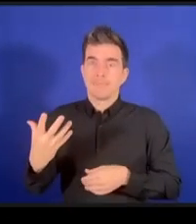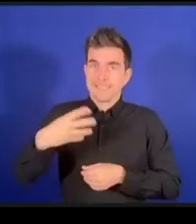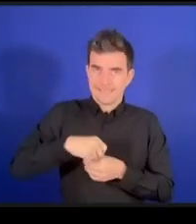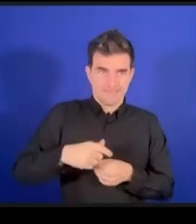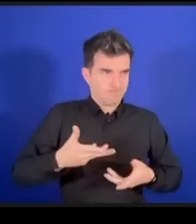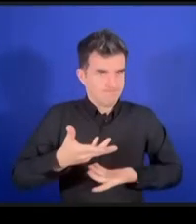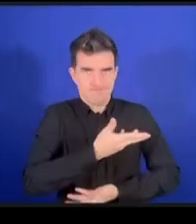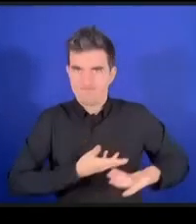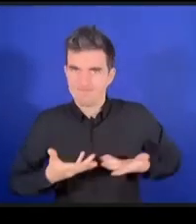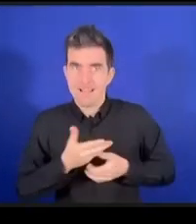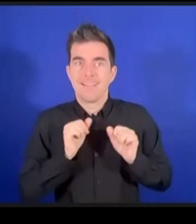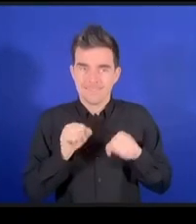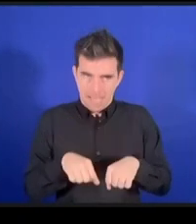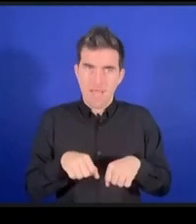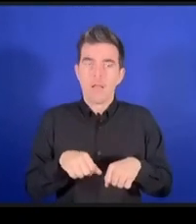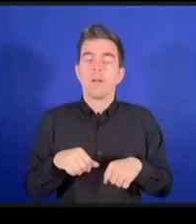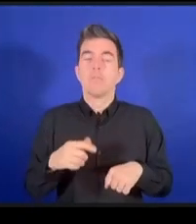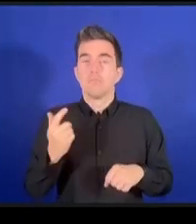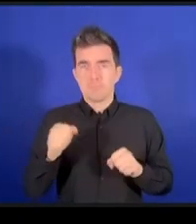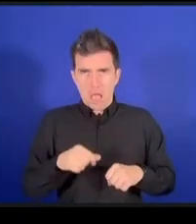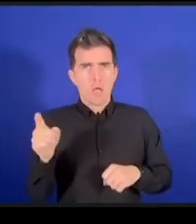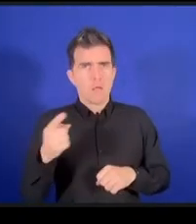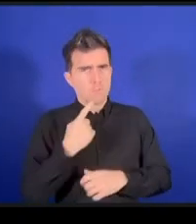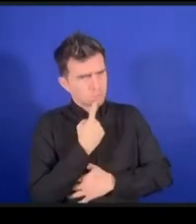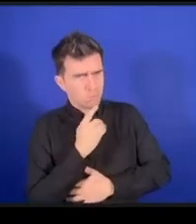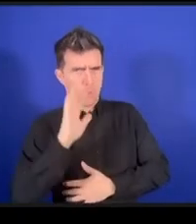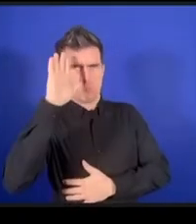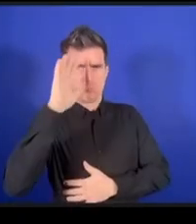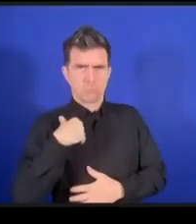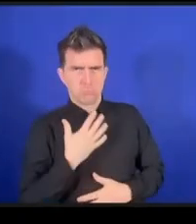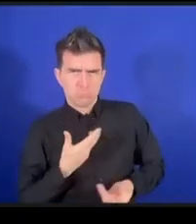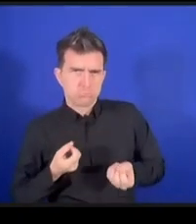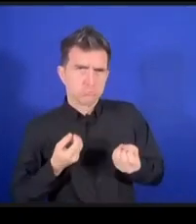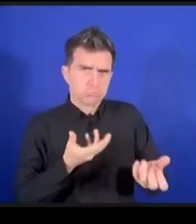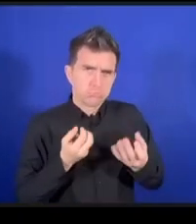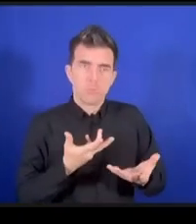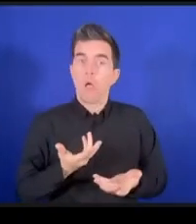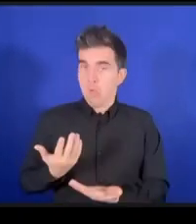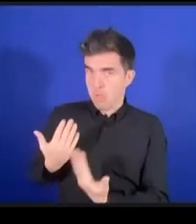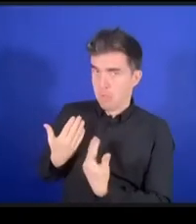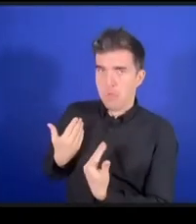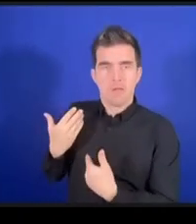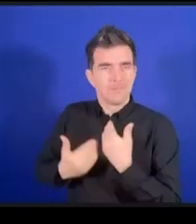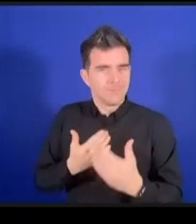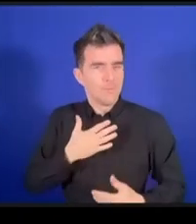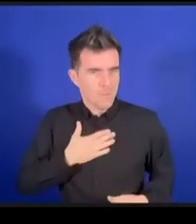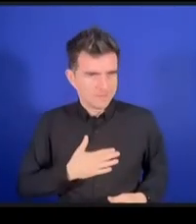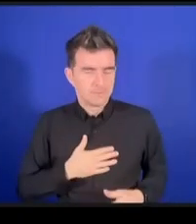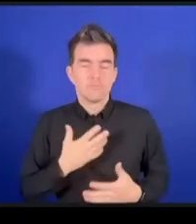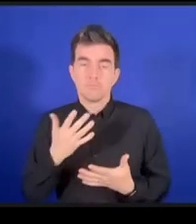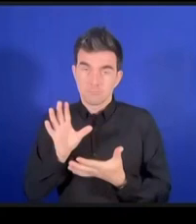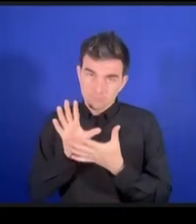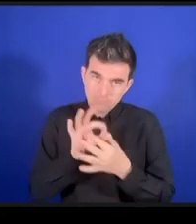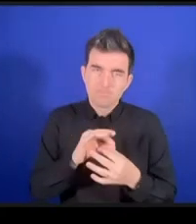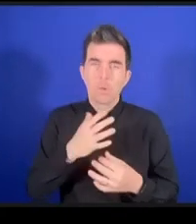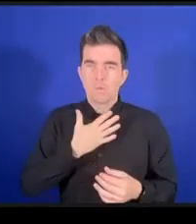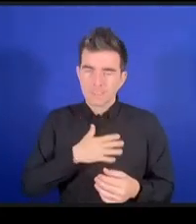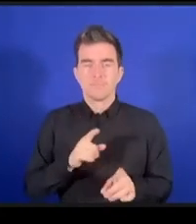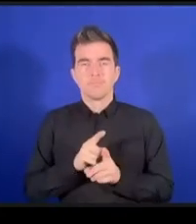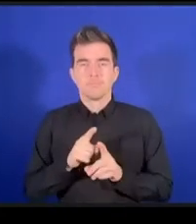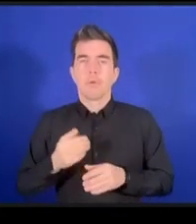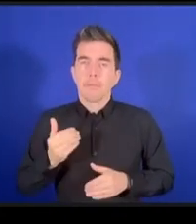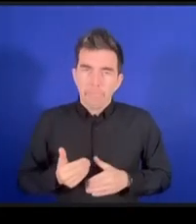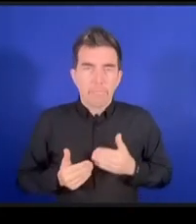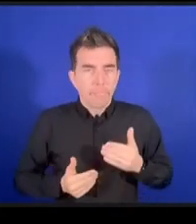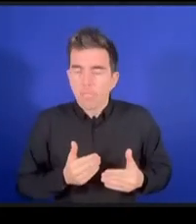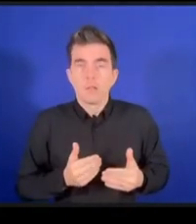дискуссию что касается ускорения достижения целе устойчивого развития и привязки их к целям